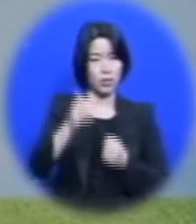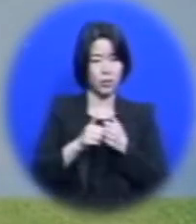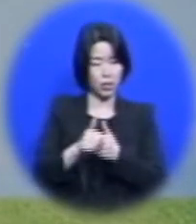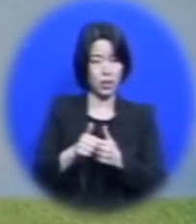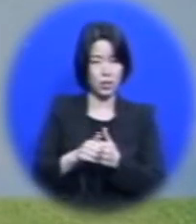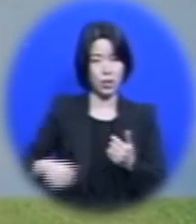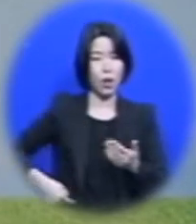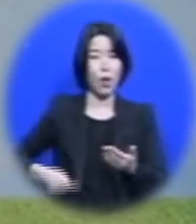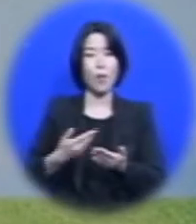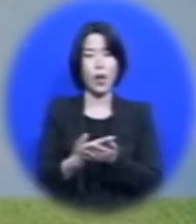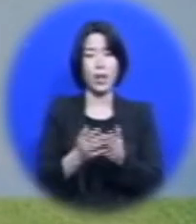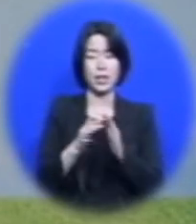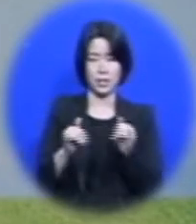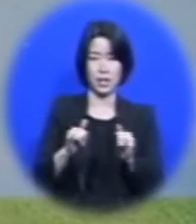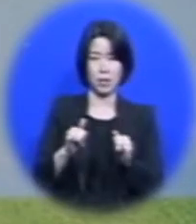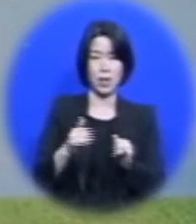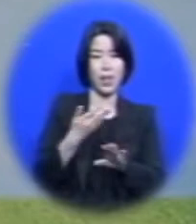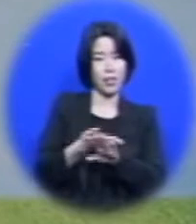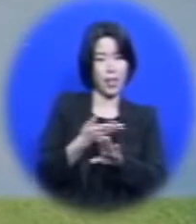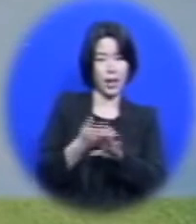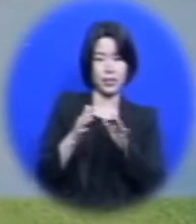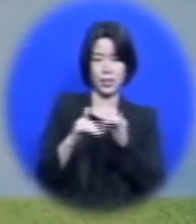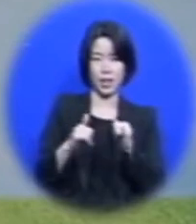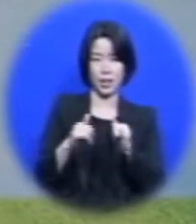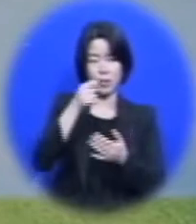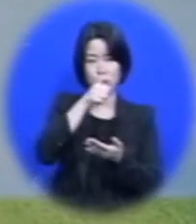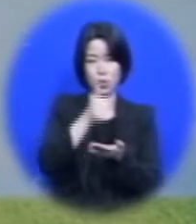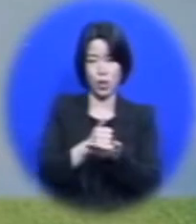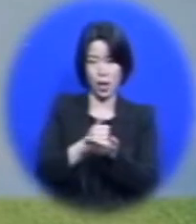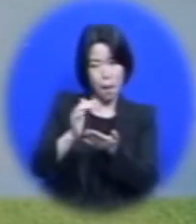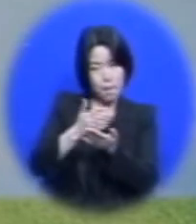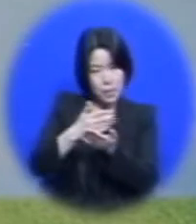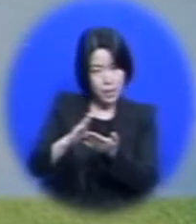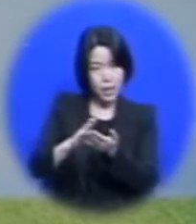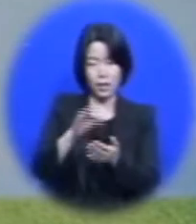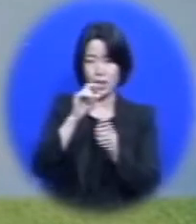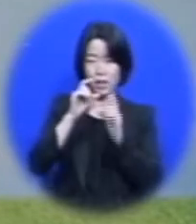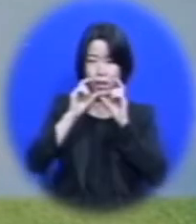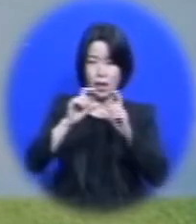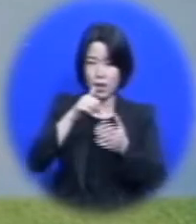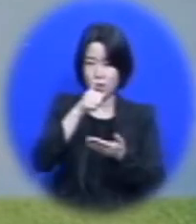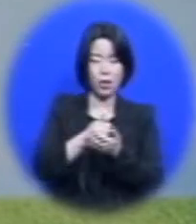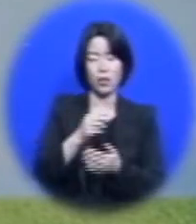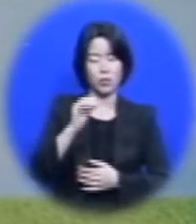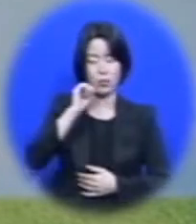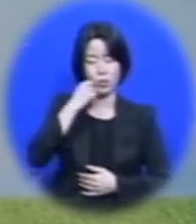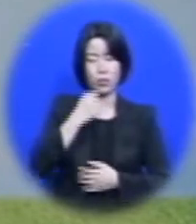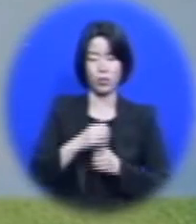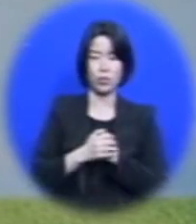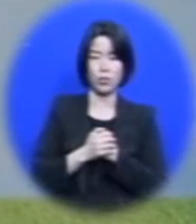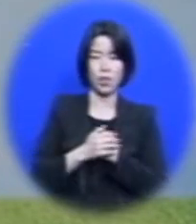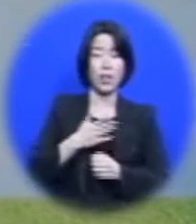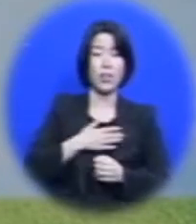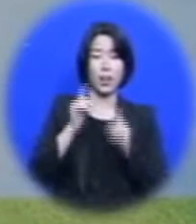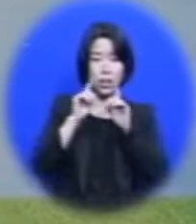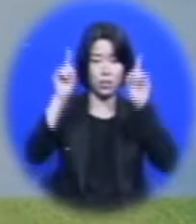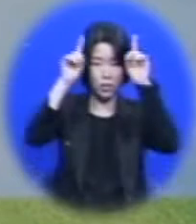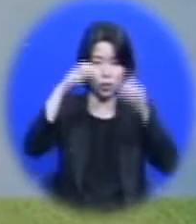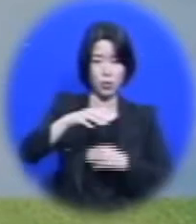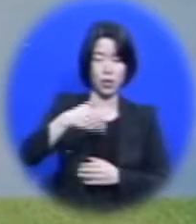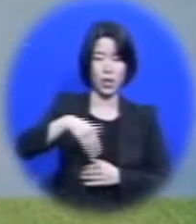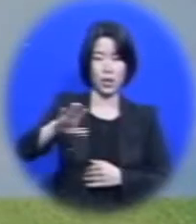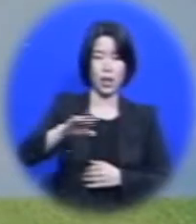사람은 이제는 남의 죄를 판단하거나 정죄할 수 없습니다. 내가 지옥에 갈 그런